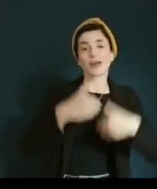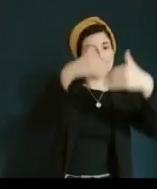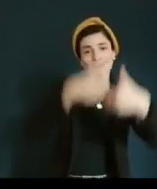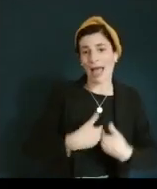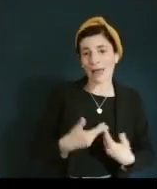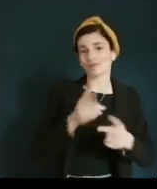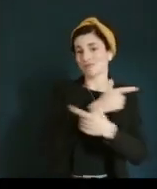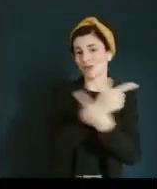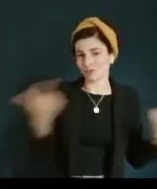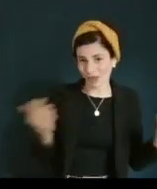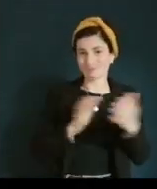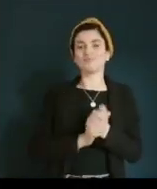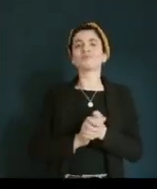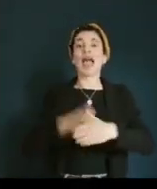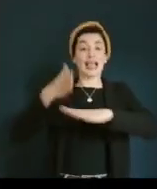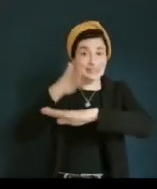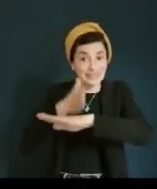non fa sempre bene.